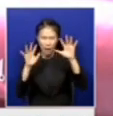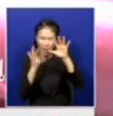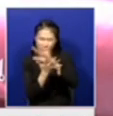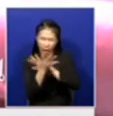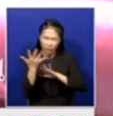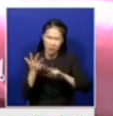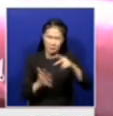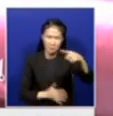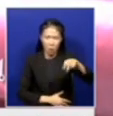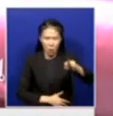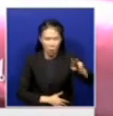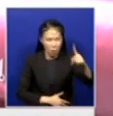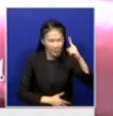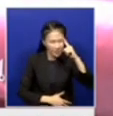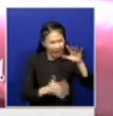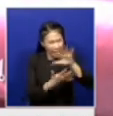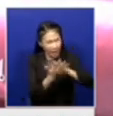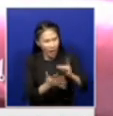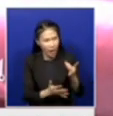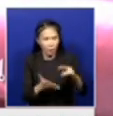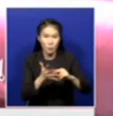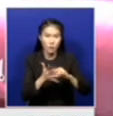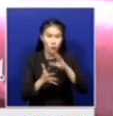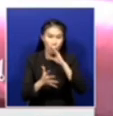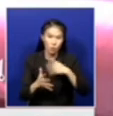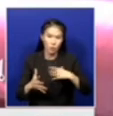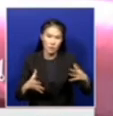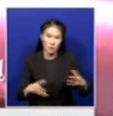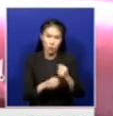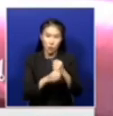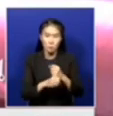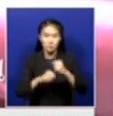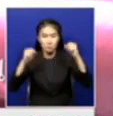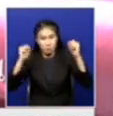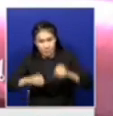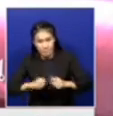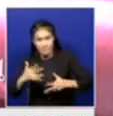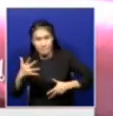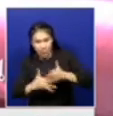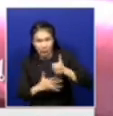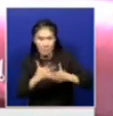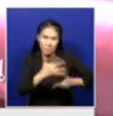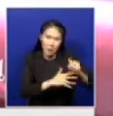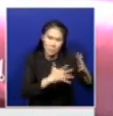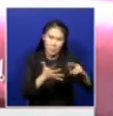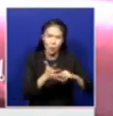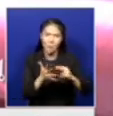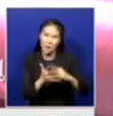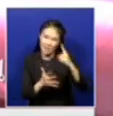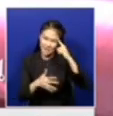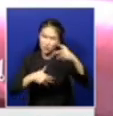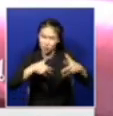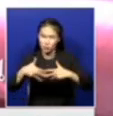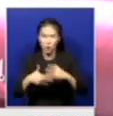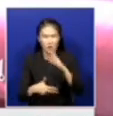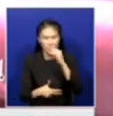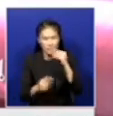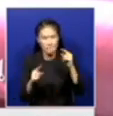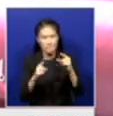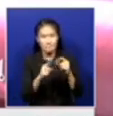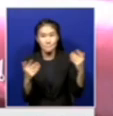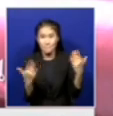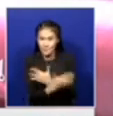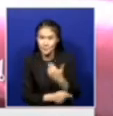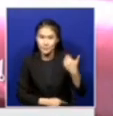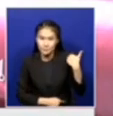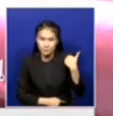ปรายกันจบนะครับลงมติกันจะเห็นชอบหรือไม่อย่างไรก็แล้วแต่เขาจะเปลี่ยนชื่อเล่นอีกเขาจะเปลี่ยนเป็นพระราชกำหนด